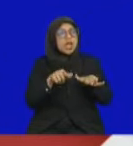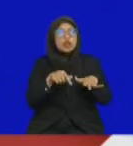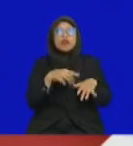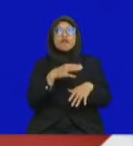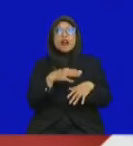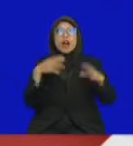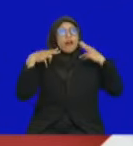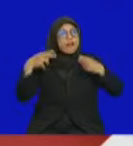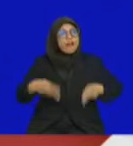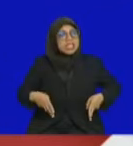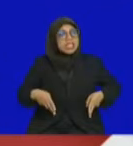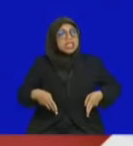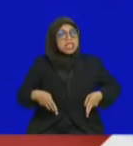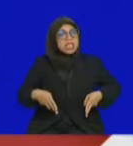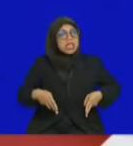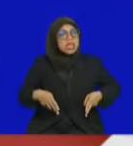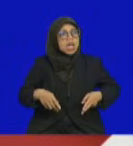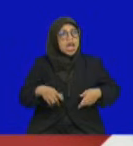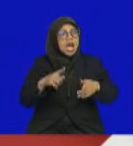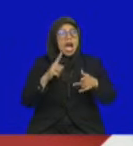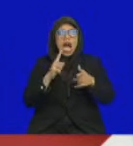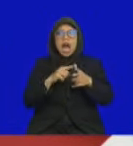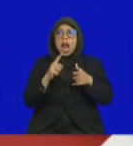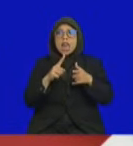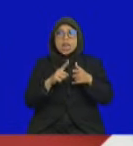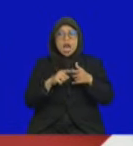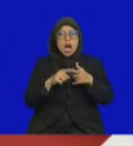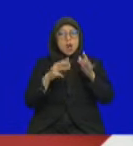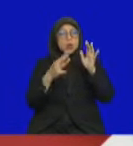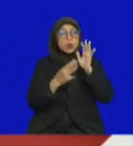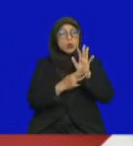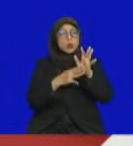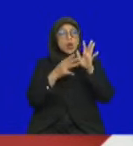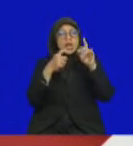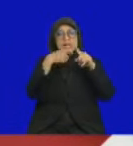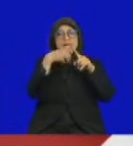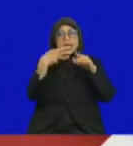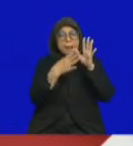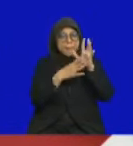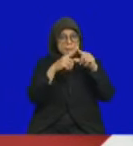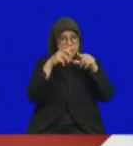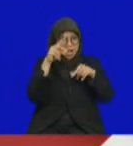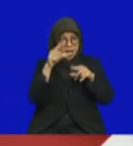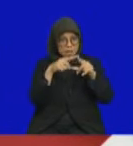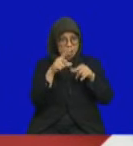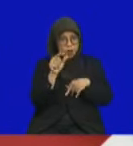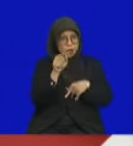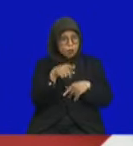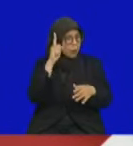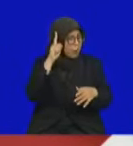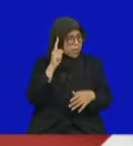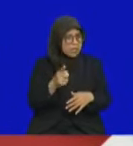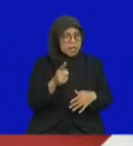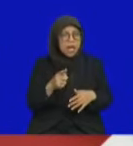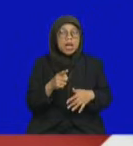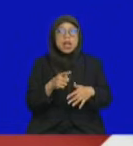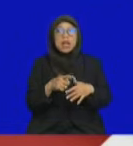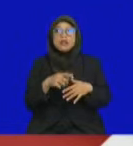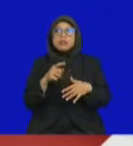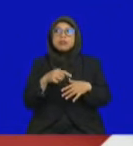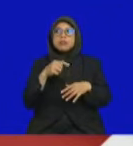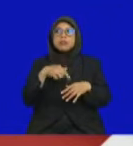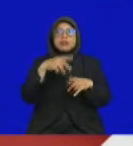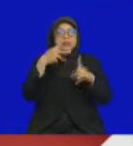fisik maupun bencana e kemarau karena itu yang kita lakukan adalah memastikan saat terjadi